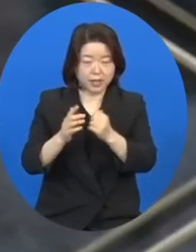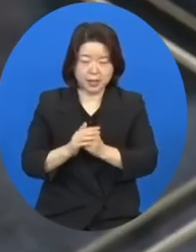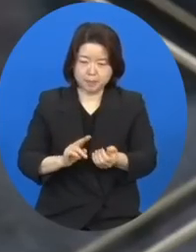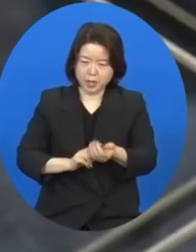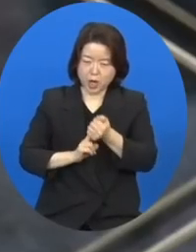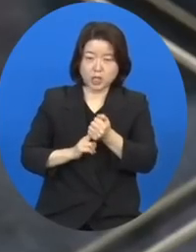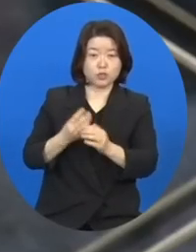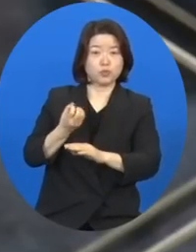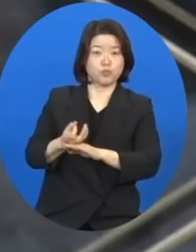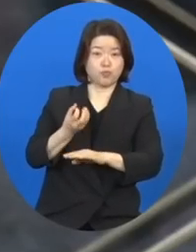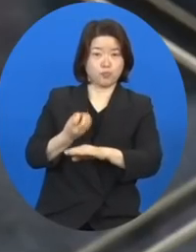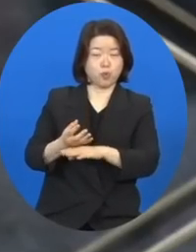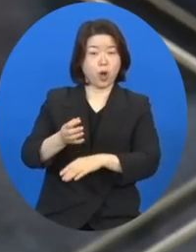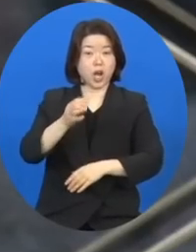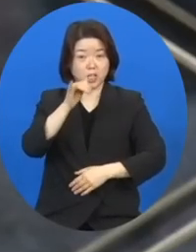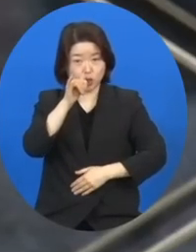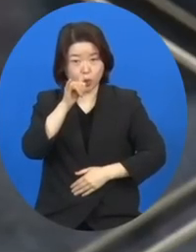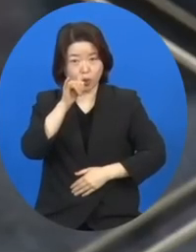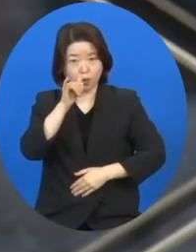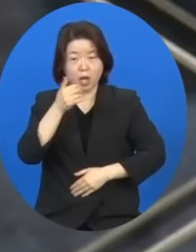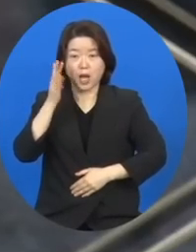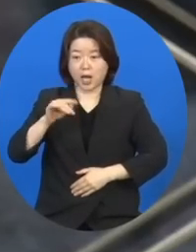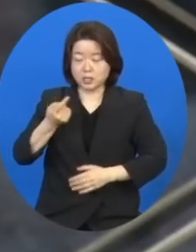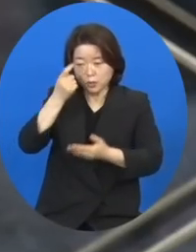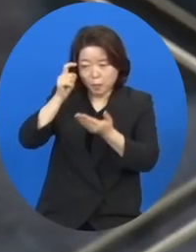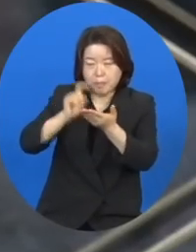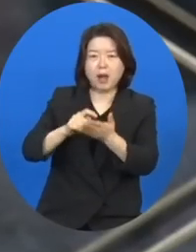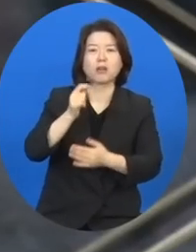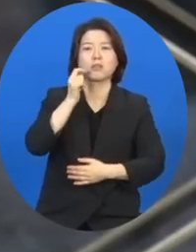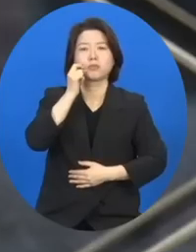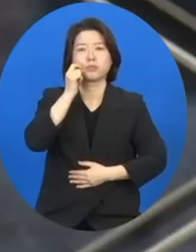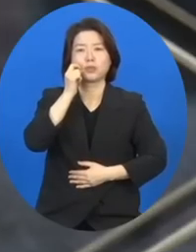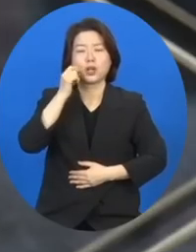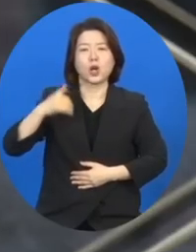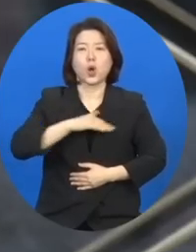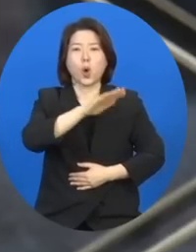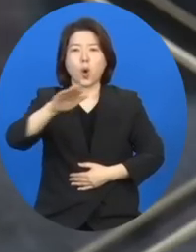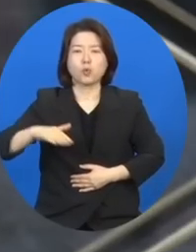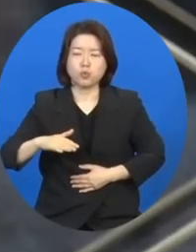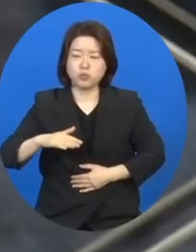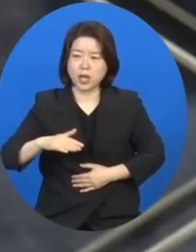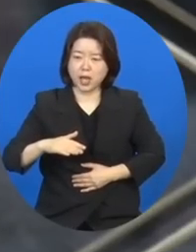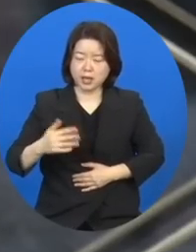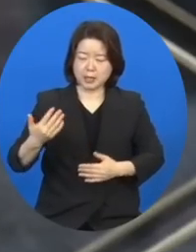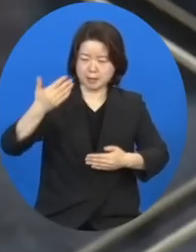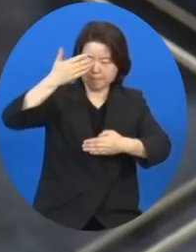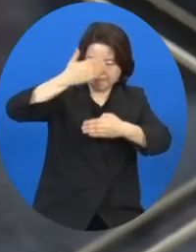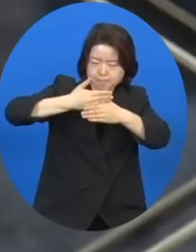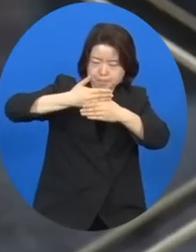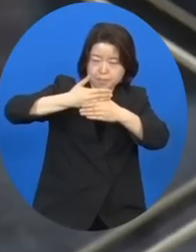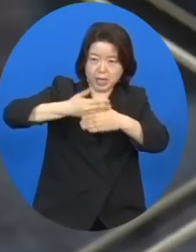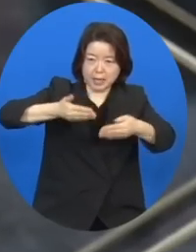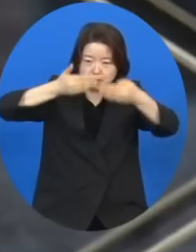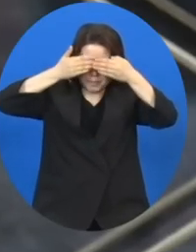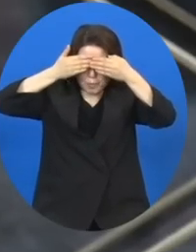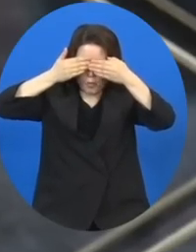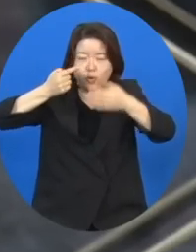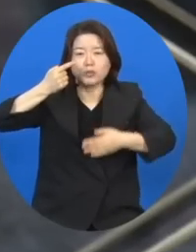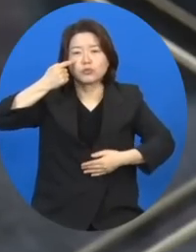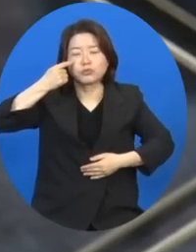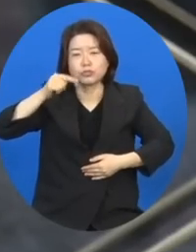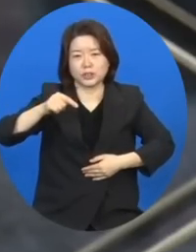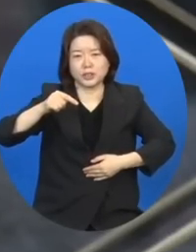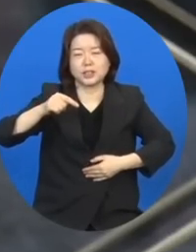감추어진 보화가 있는데 그것을 발견하지 못하는 우리 닫혀진 마음의 눈의 문제라고 성경은